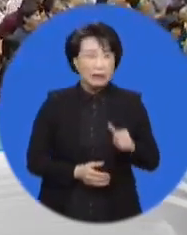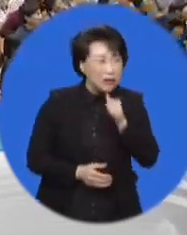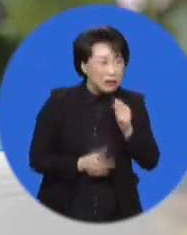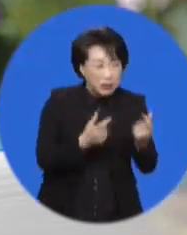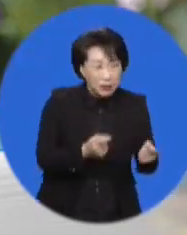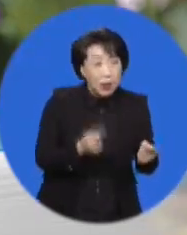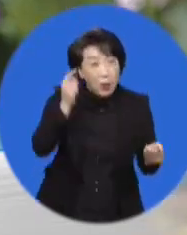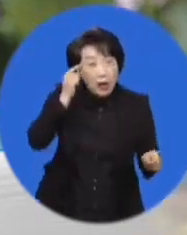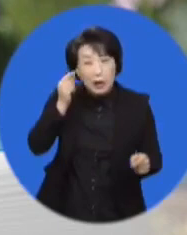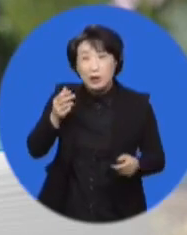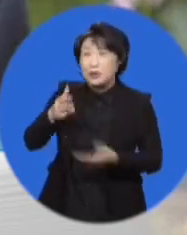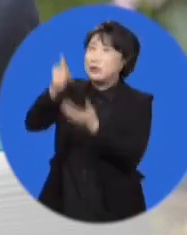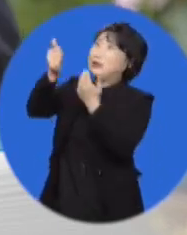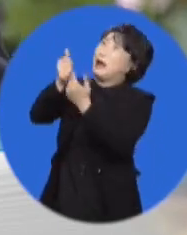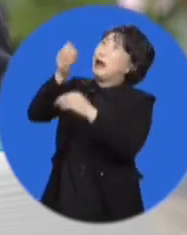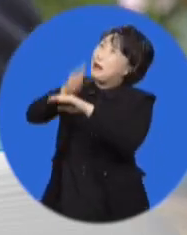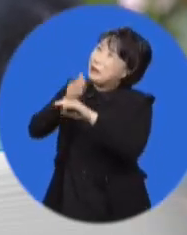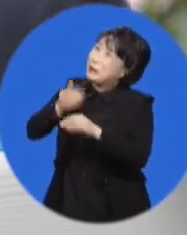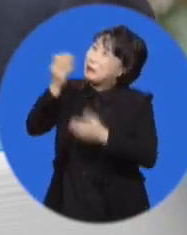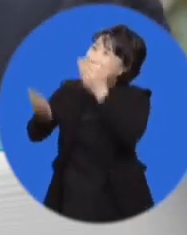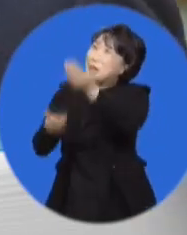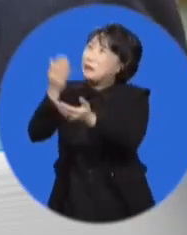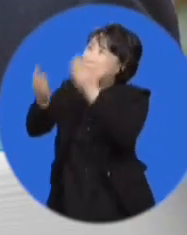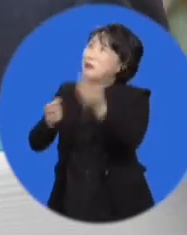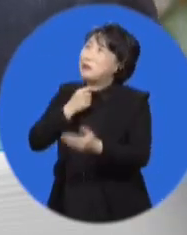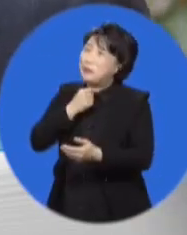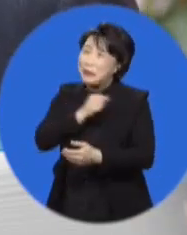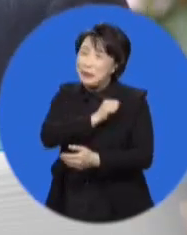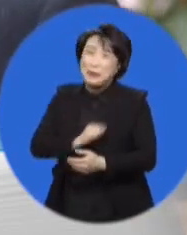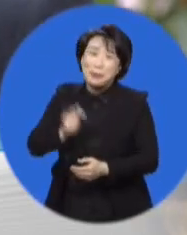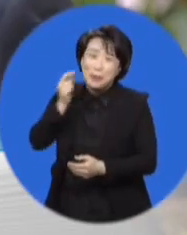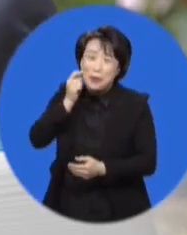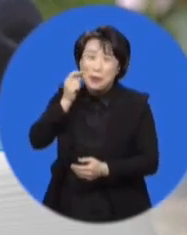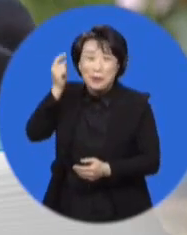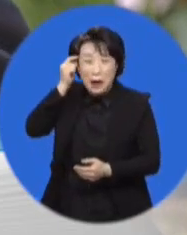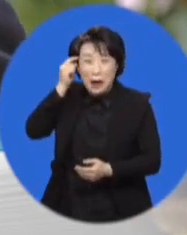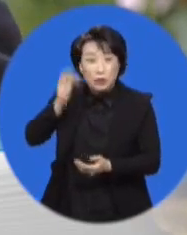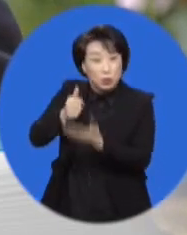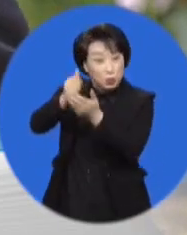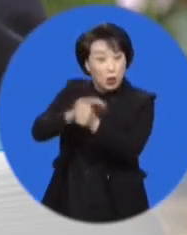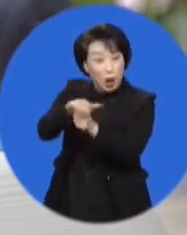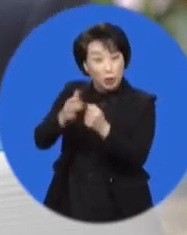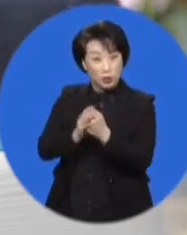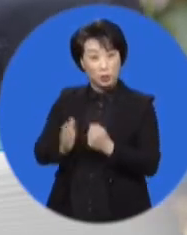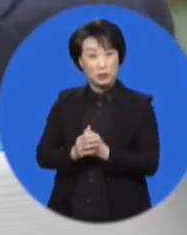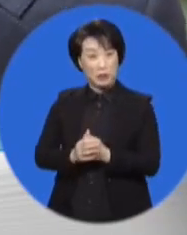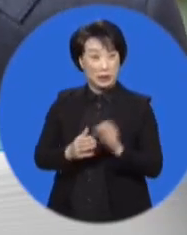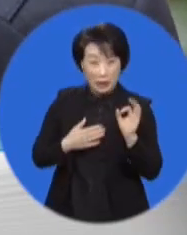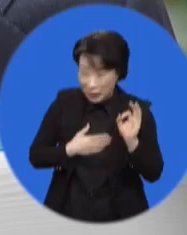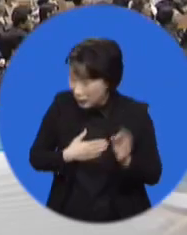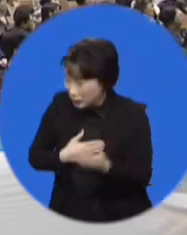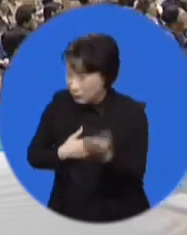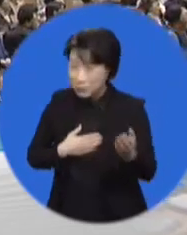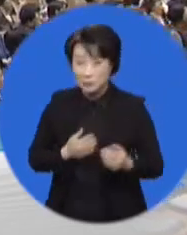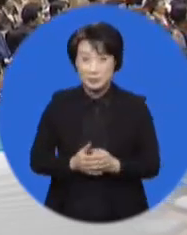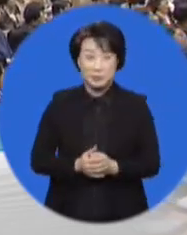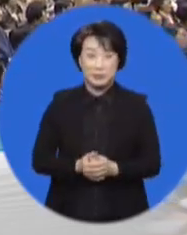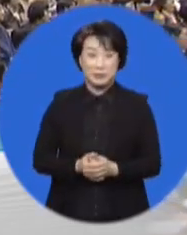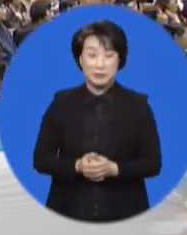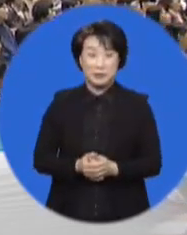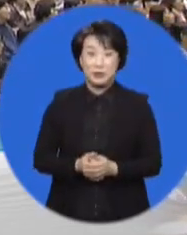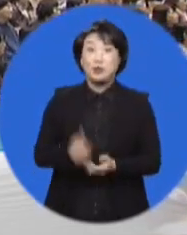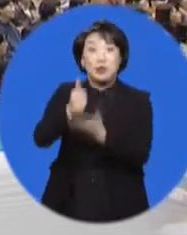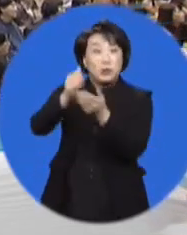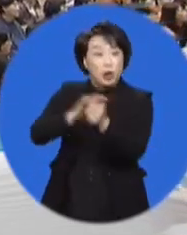네. 드리고 싶어서 못 견뎌. 왜? 주님 사랑하기 때문에. 네. 이해가 됩니까?